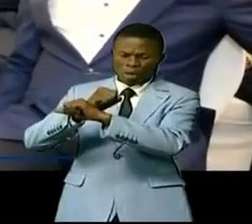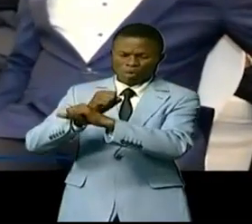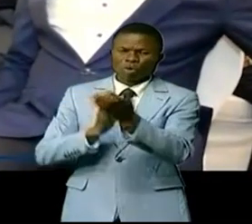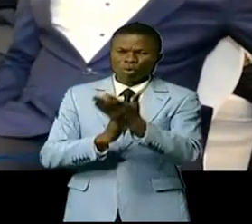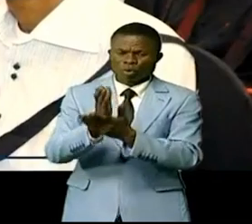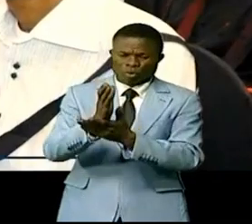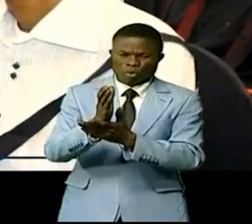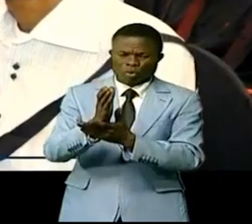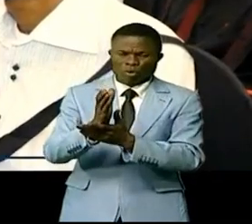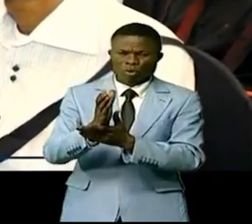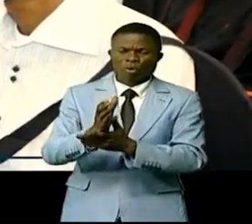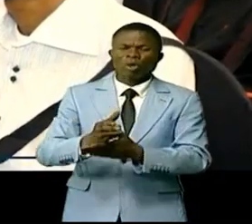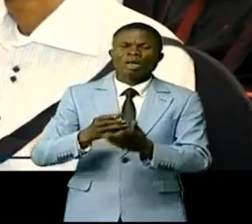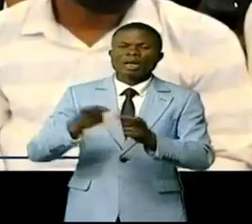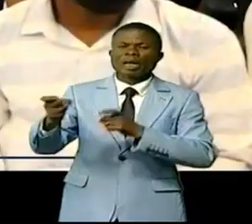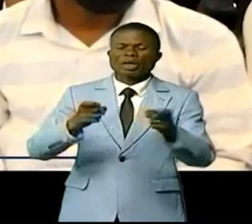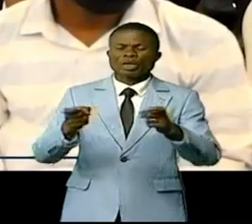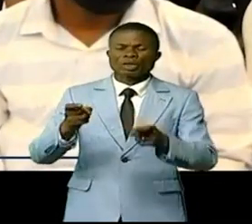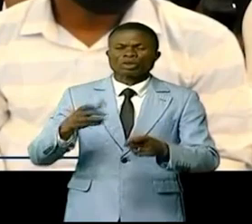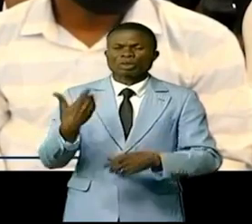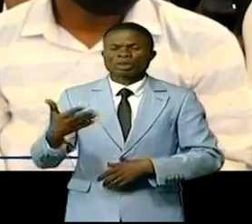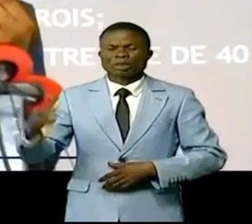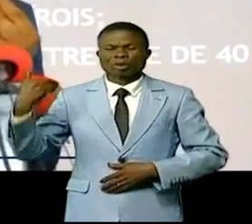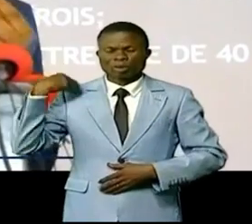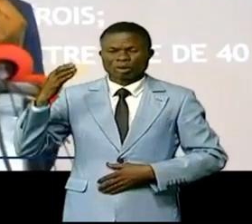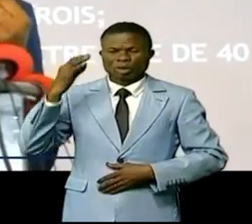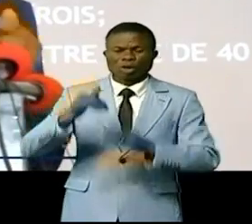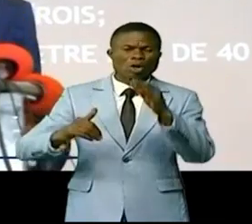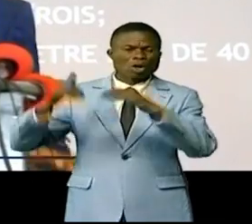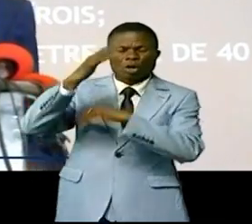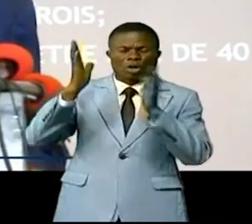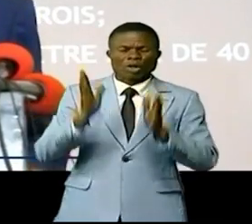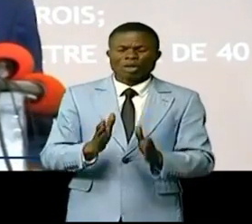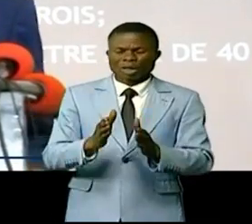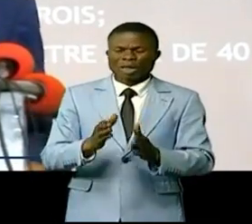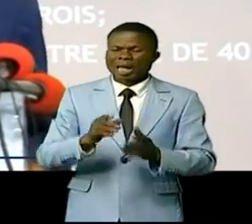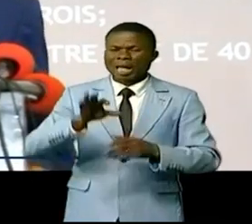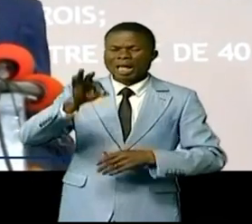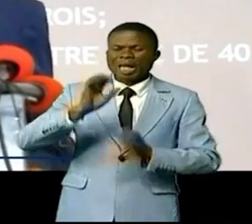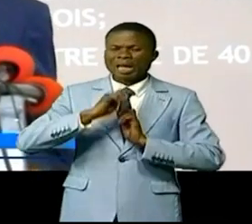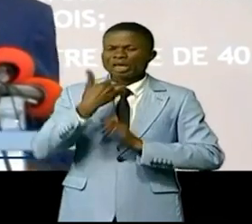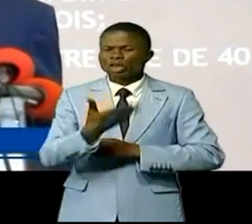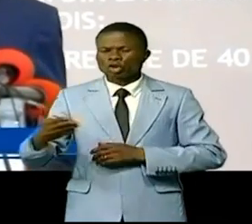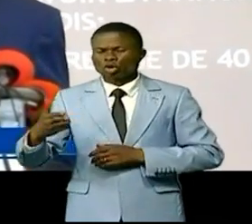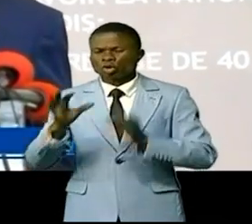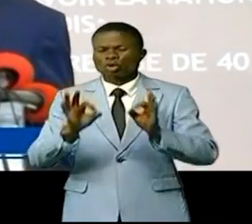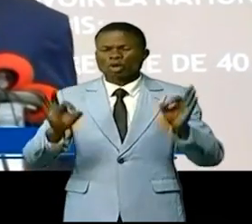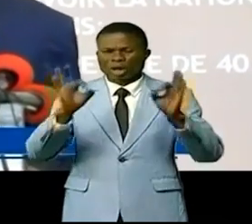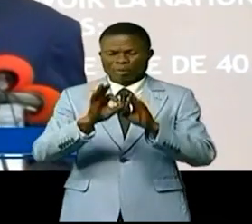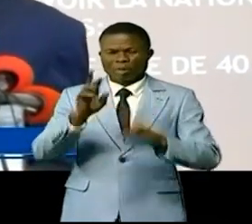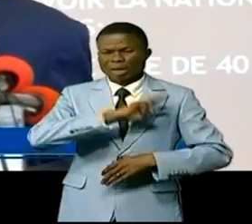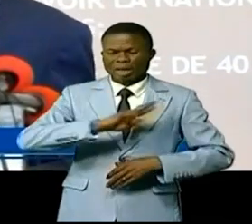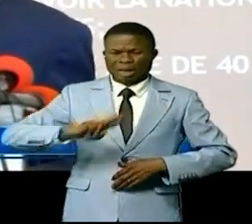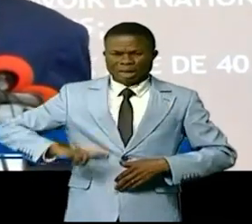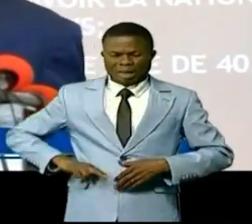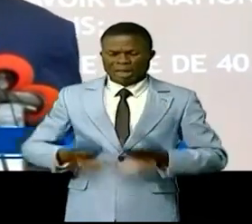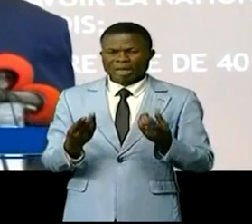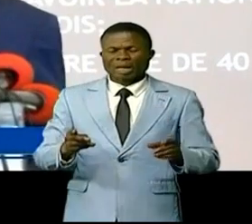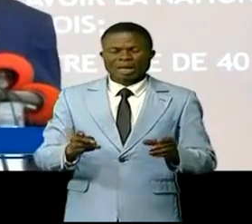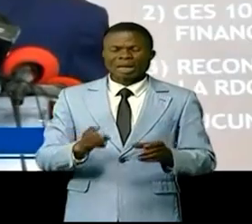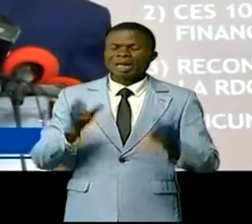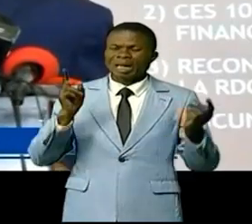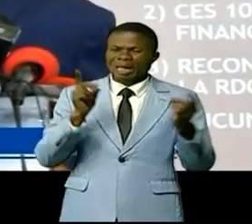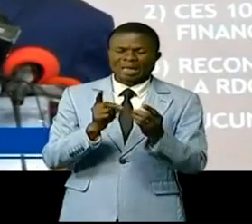et loyalement la gestion de l'État. La souveraineté est un bien précieux sans lequel la RDC cesserait d'exister en tant que